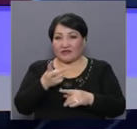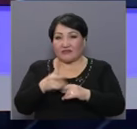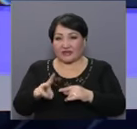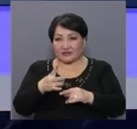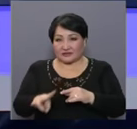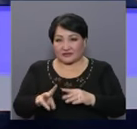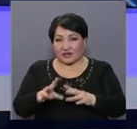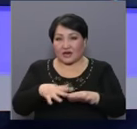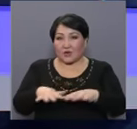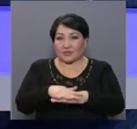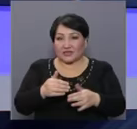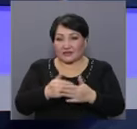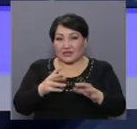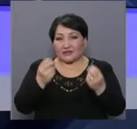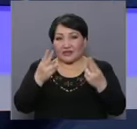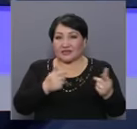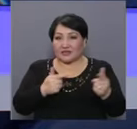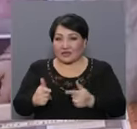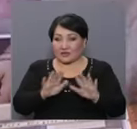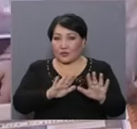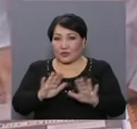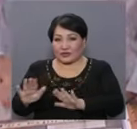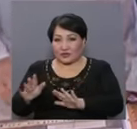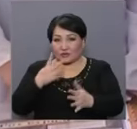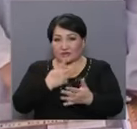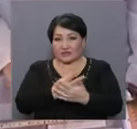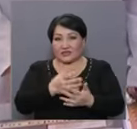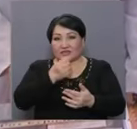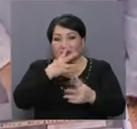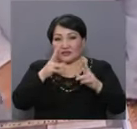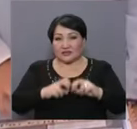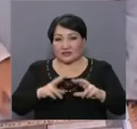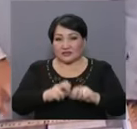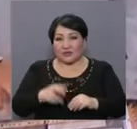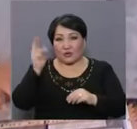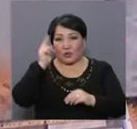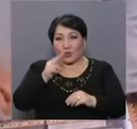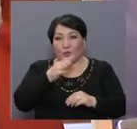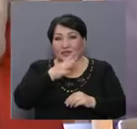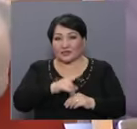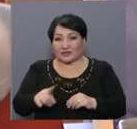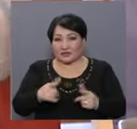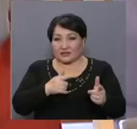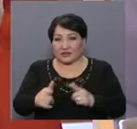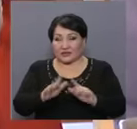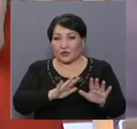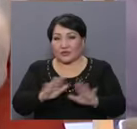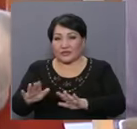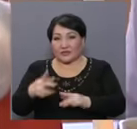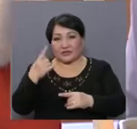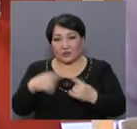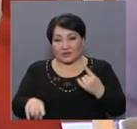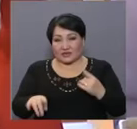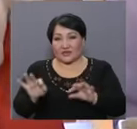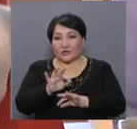арнайы дайындалған көрмеде көрсетті. Жастар зерттеуін қысқа уақытта оқу барысында дайындаған. Көрмеде бұдан өзге де жобалар